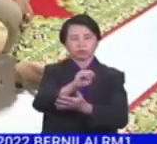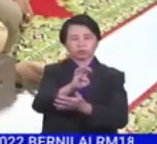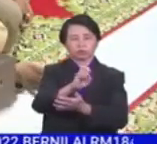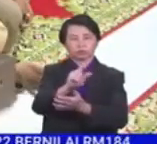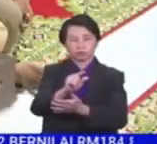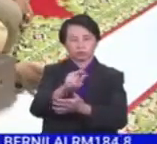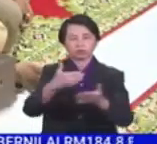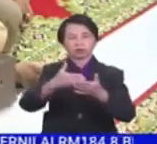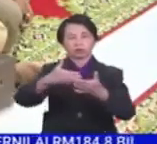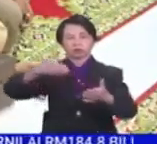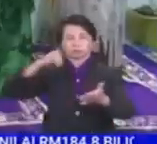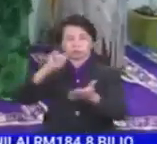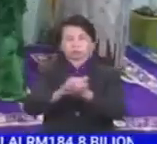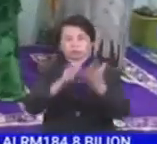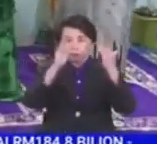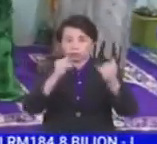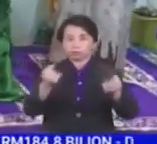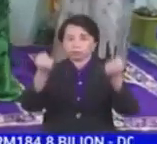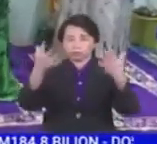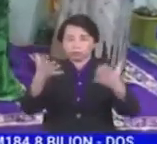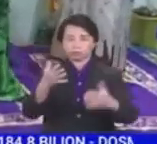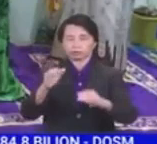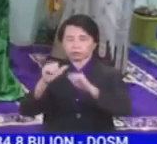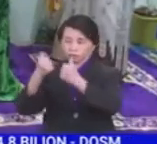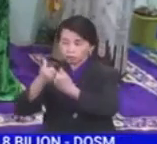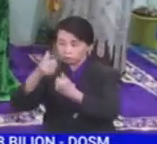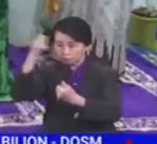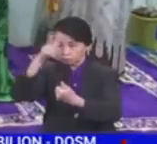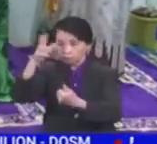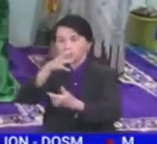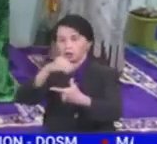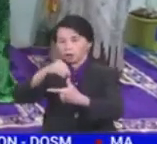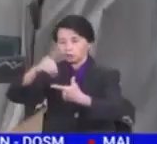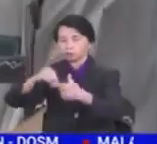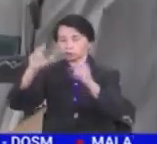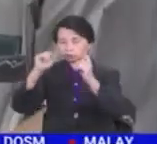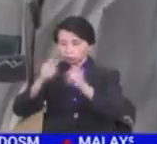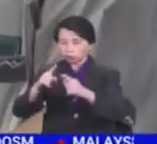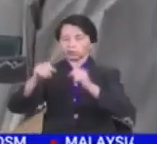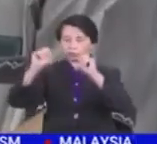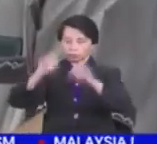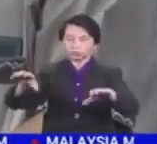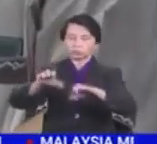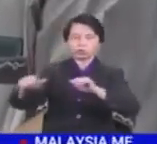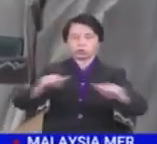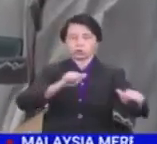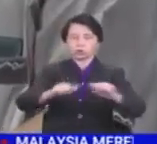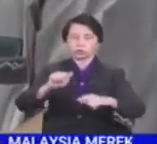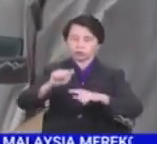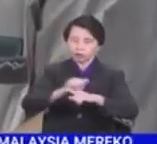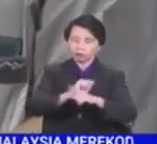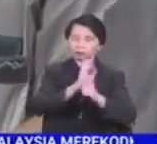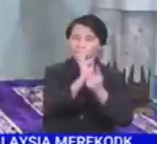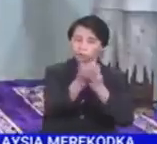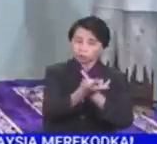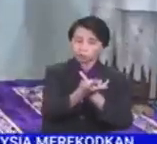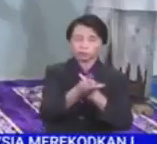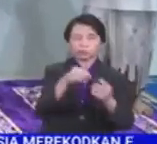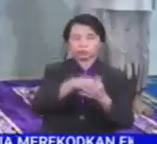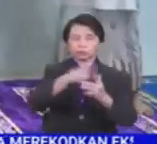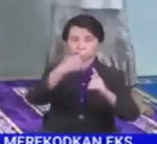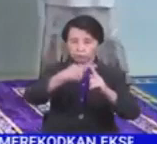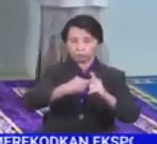sebulan itu beliau berharap lebih ramai gengsi kerajaan maupun swasta akan dapat menjalankan equity amal kebajikan umumnya